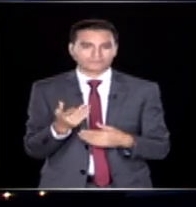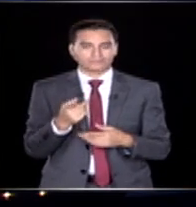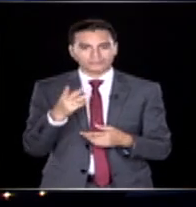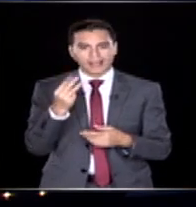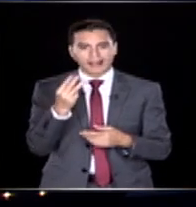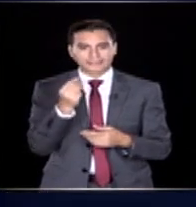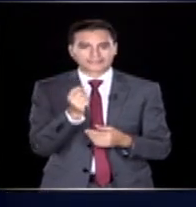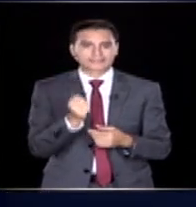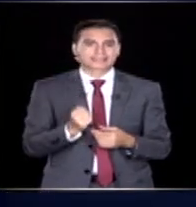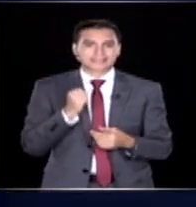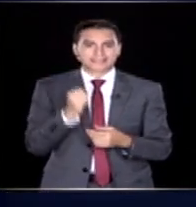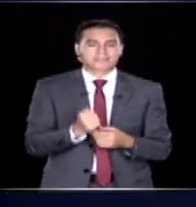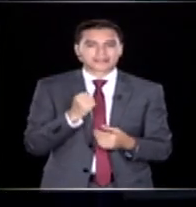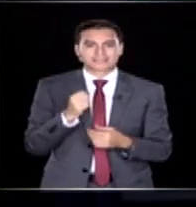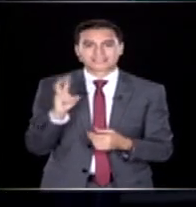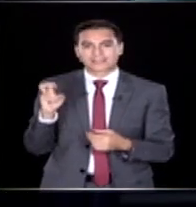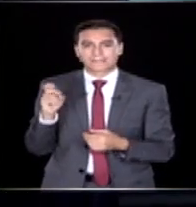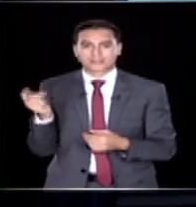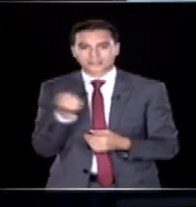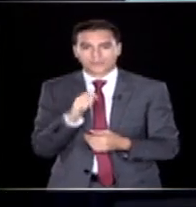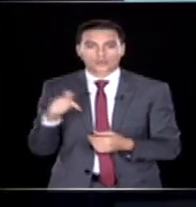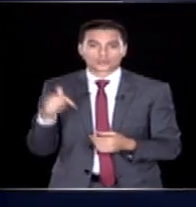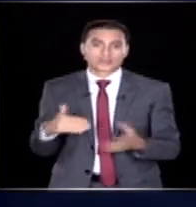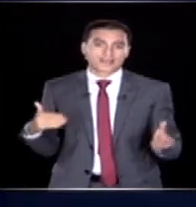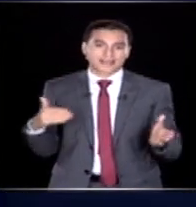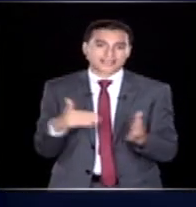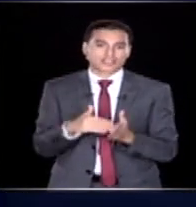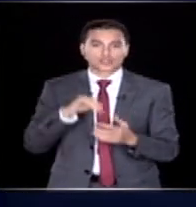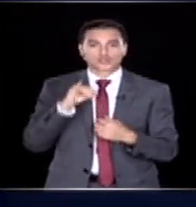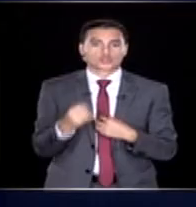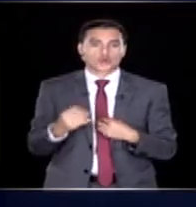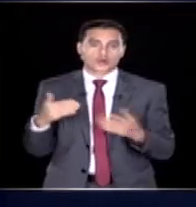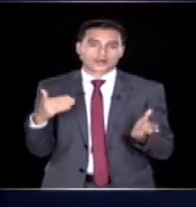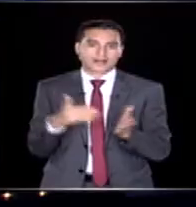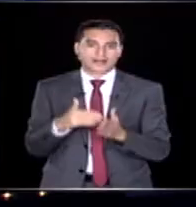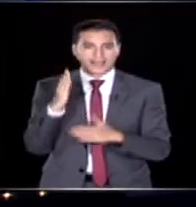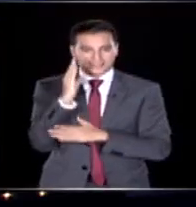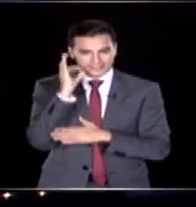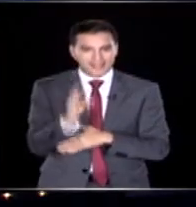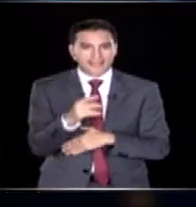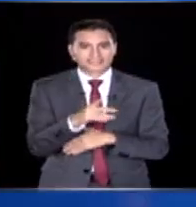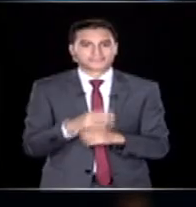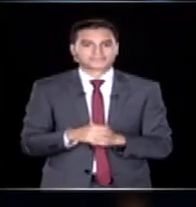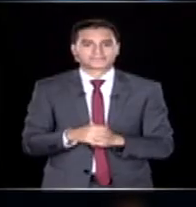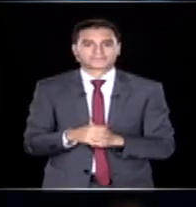30 إكسبرس 70 ساموراي. ودلوقتي الجوكر الإجباري.